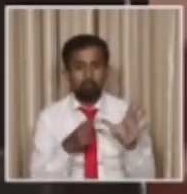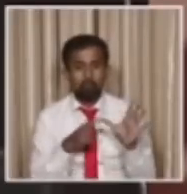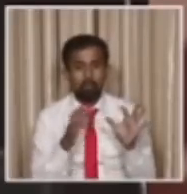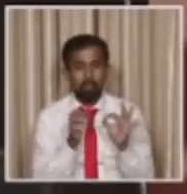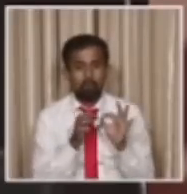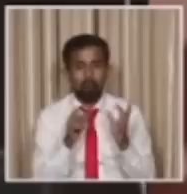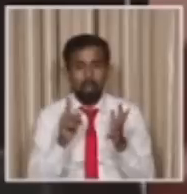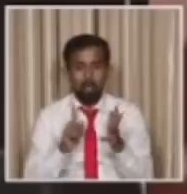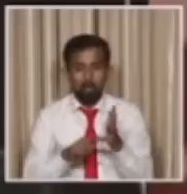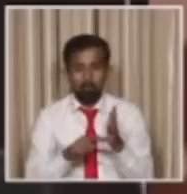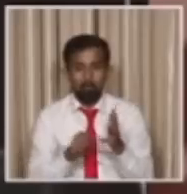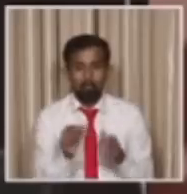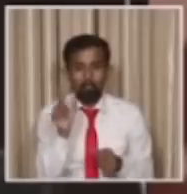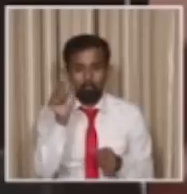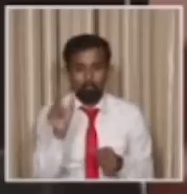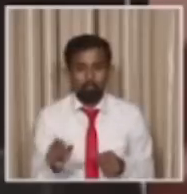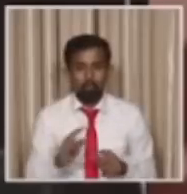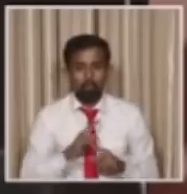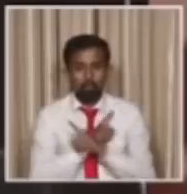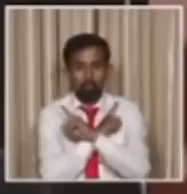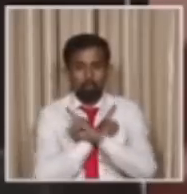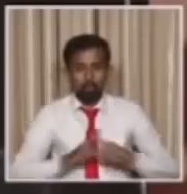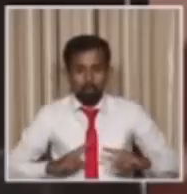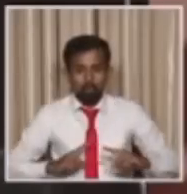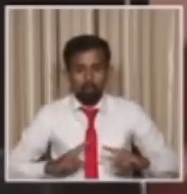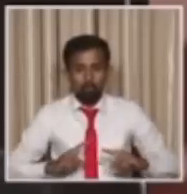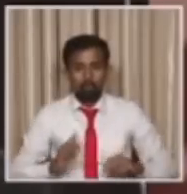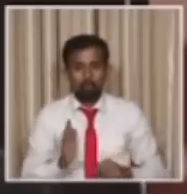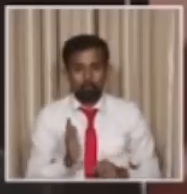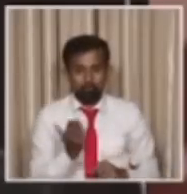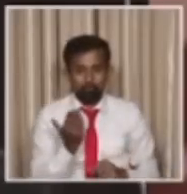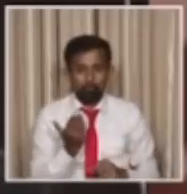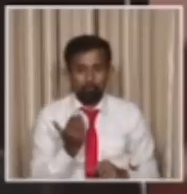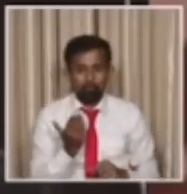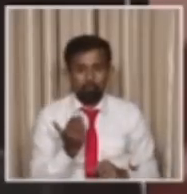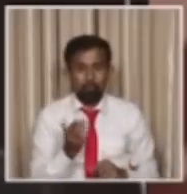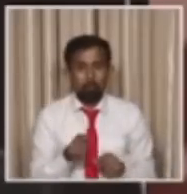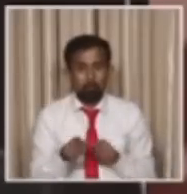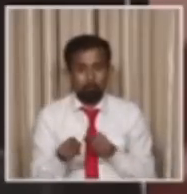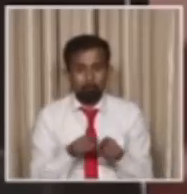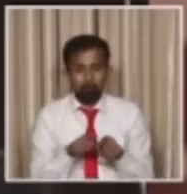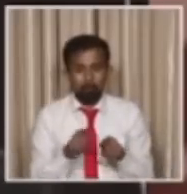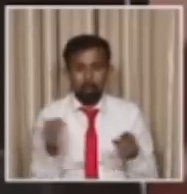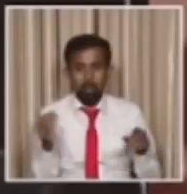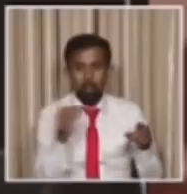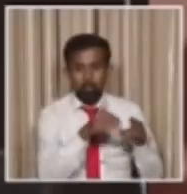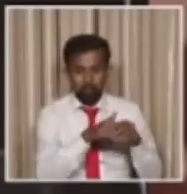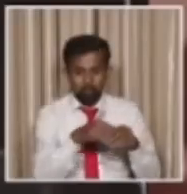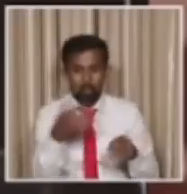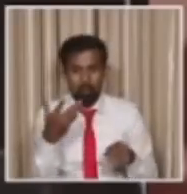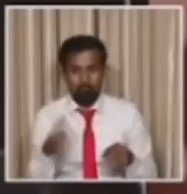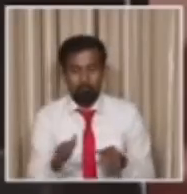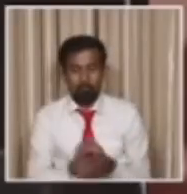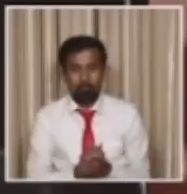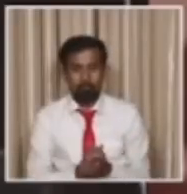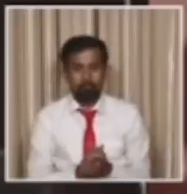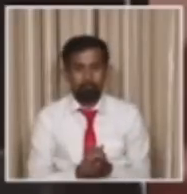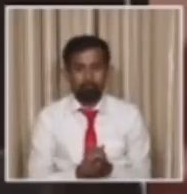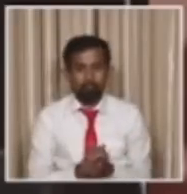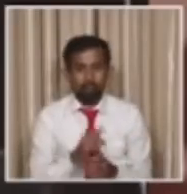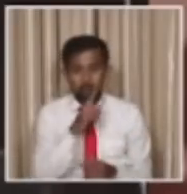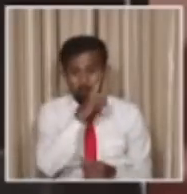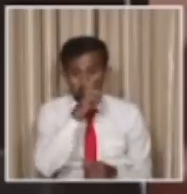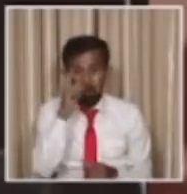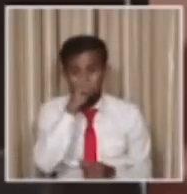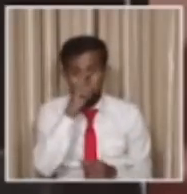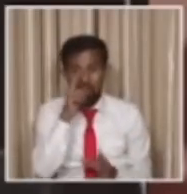බාබු කියන පුද්ගලයාව LTT සංවිධානය විසින් මෙලෙස ඇතුළට එවල තිබුණා. ඔහු මාස